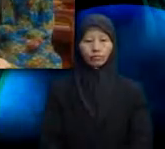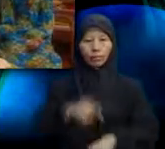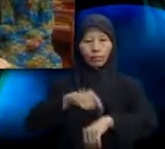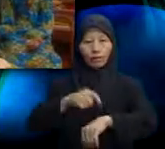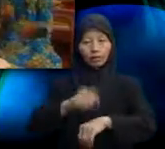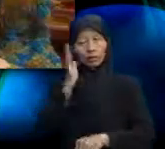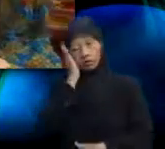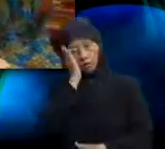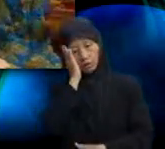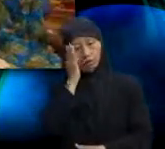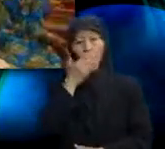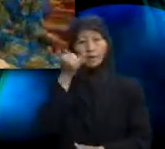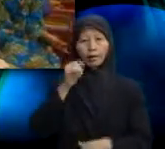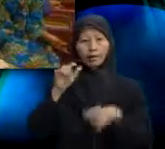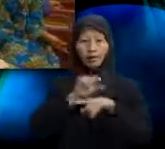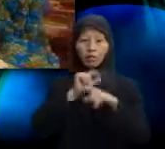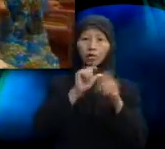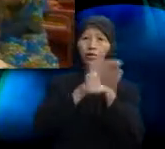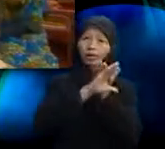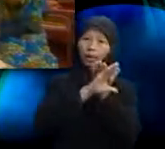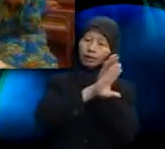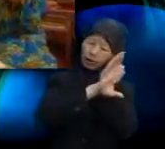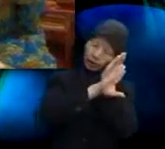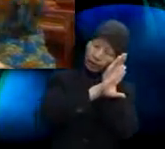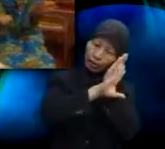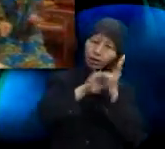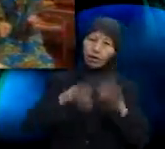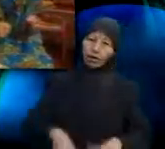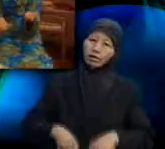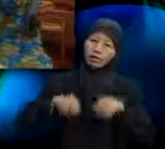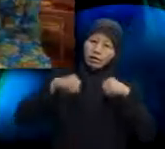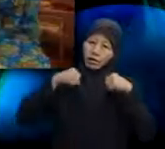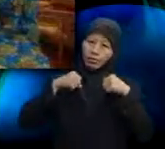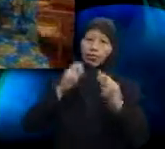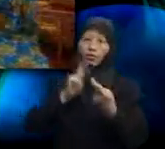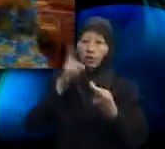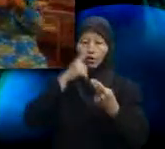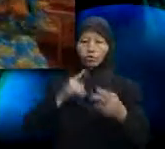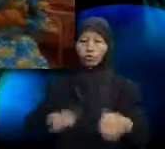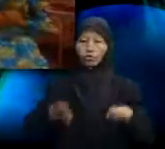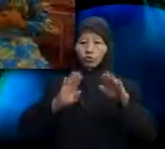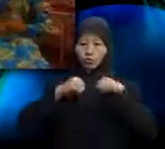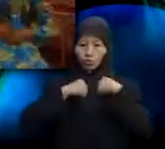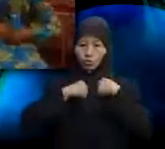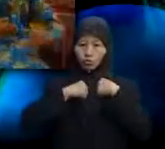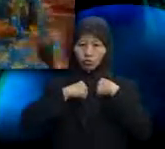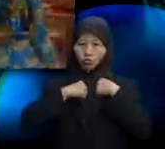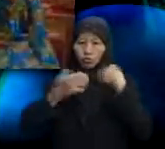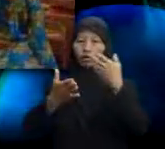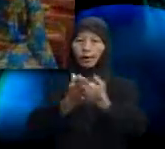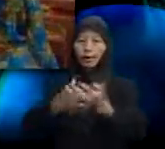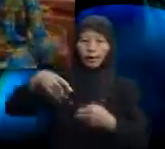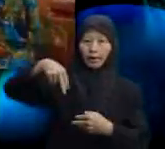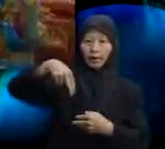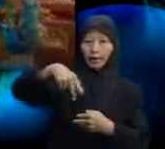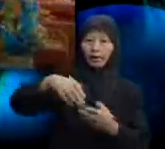Semasa tidur juga, elok menggunakan bantal kepala dan selimut yang sesuai untuk menutup dada hingga hujung